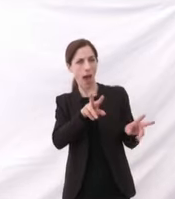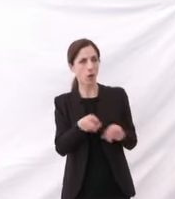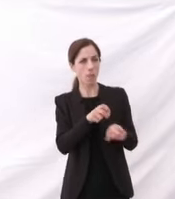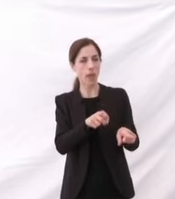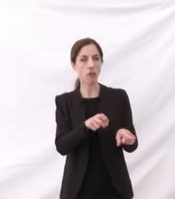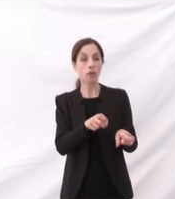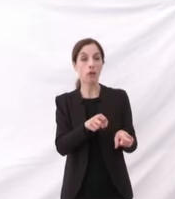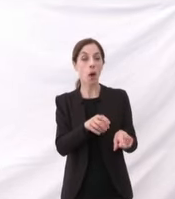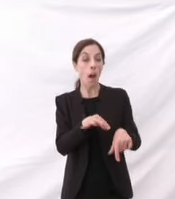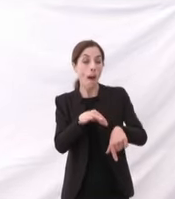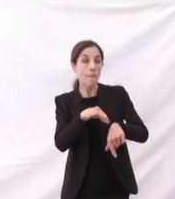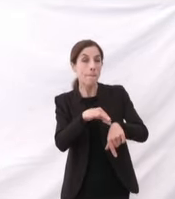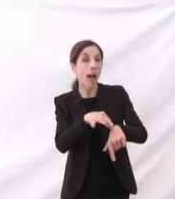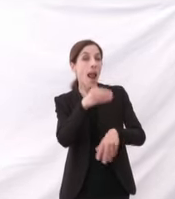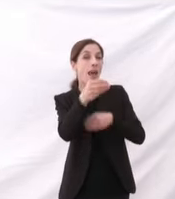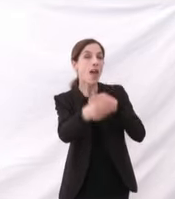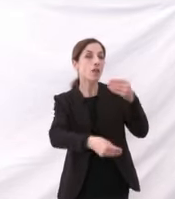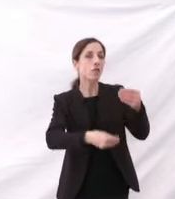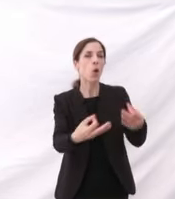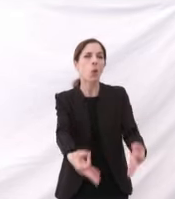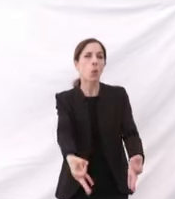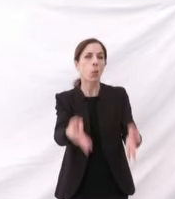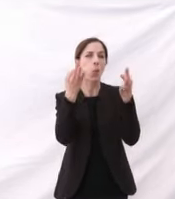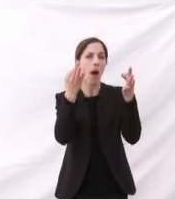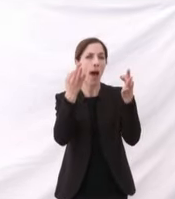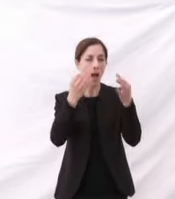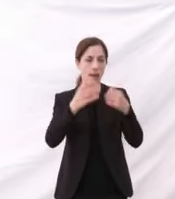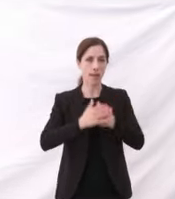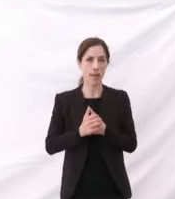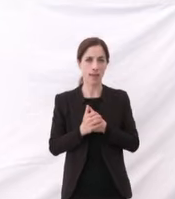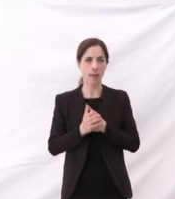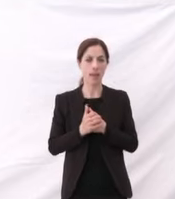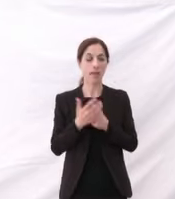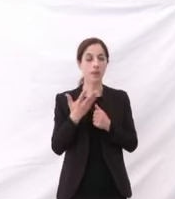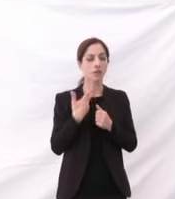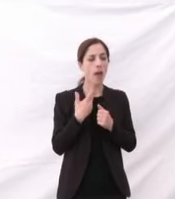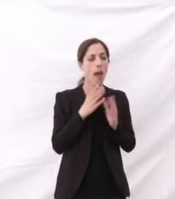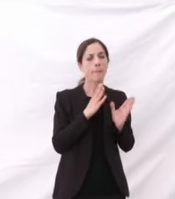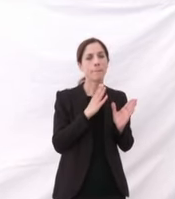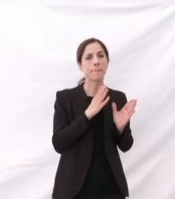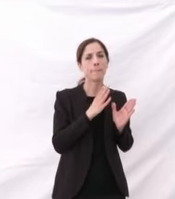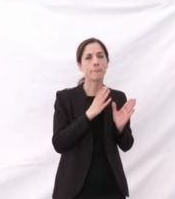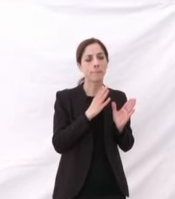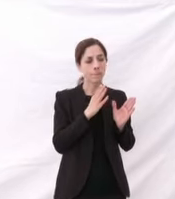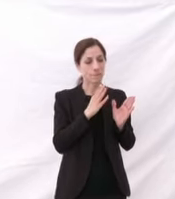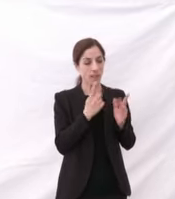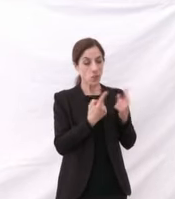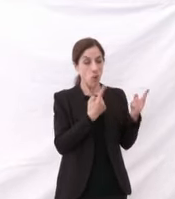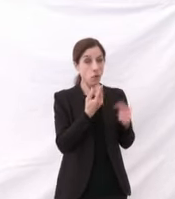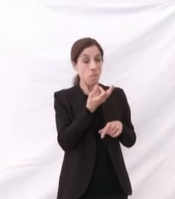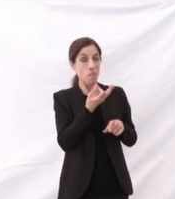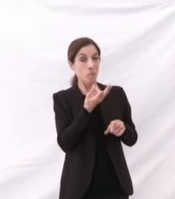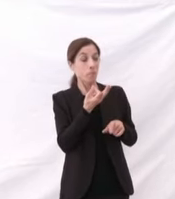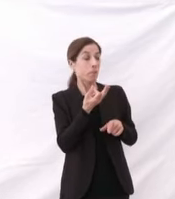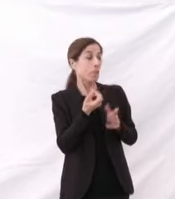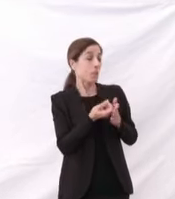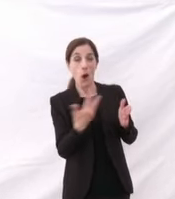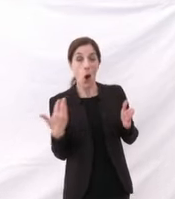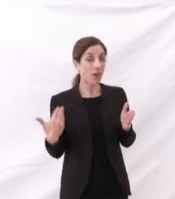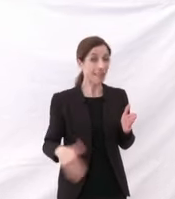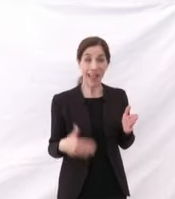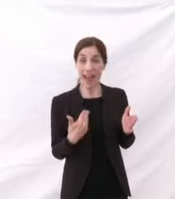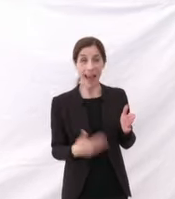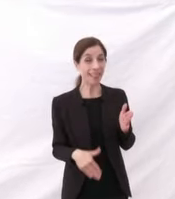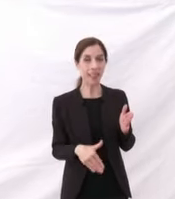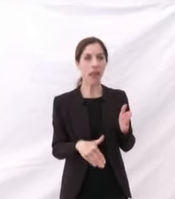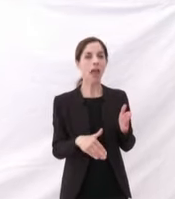sulla pelle. Bisogna, su alcuni passaggi fondamentali in cui c'è il gioco la vita della gente, votare,